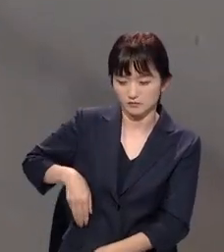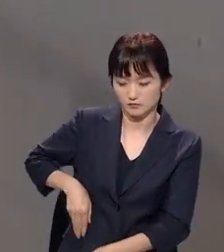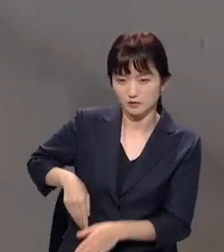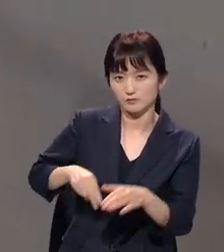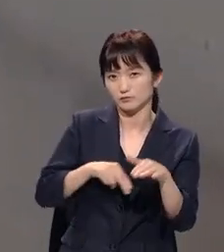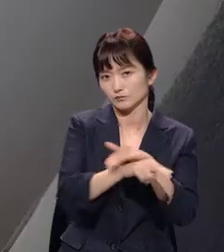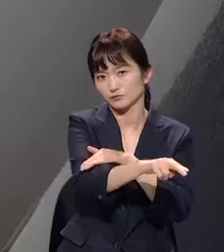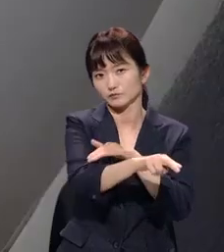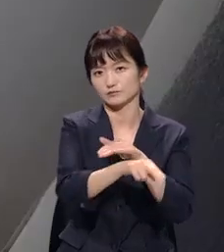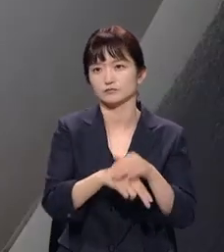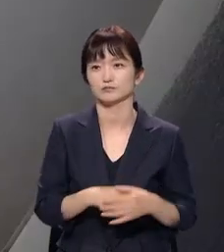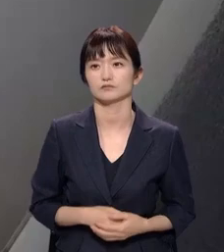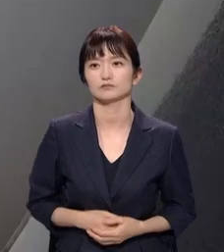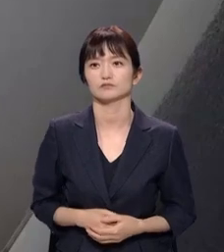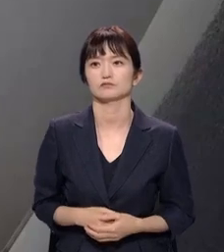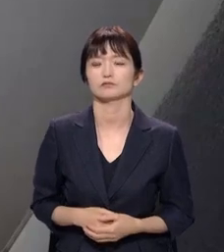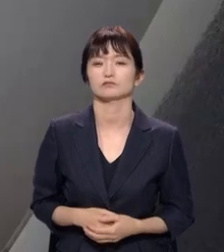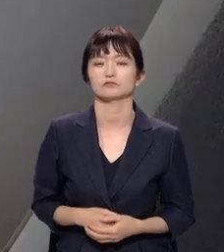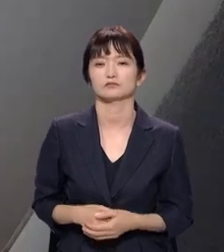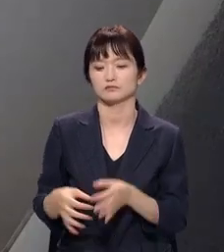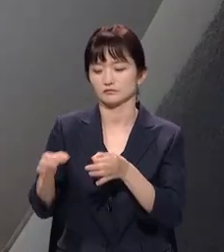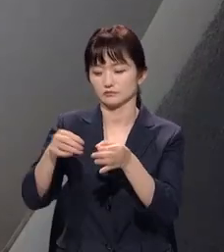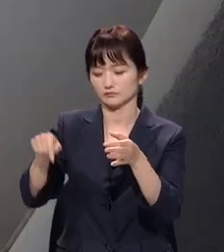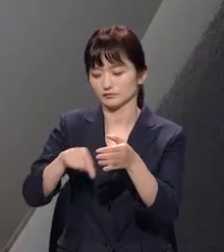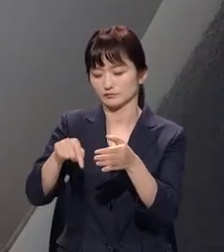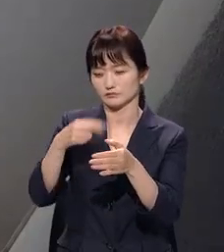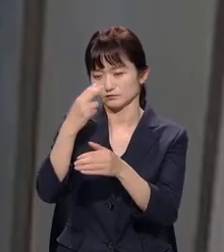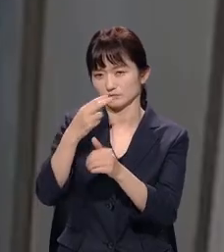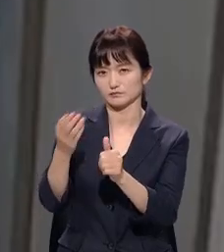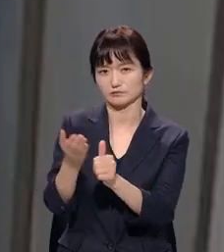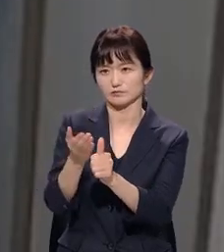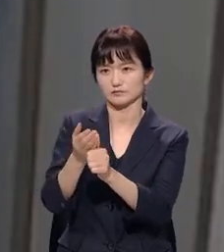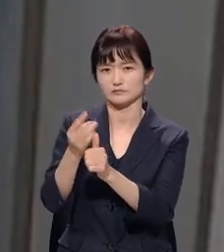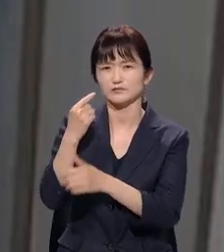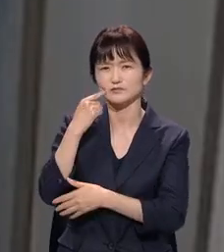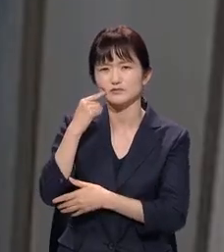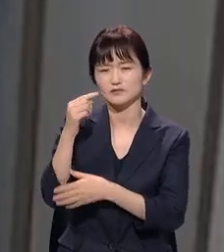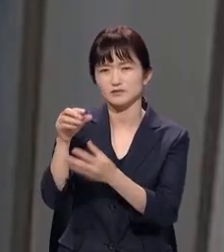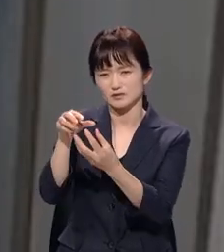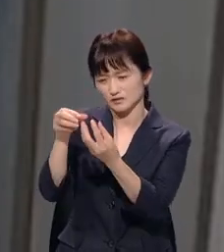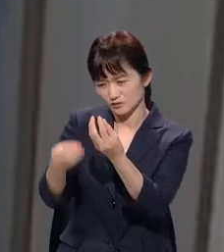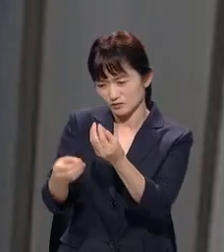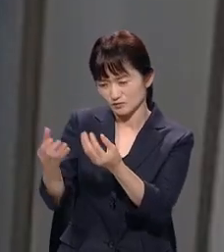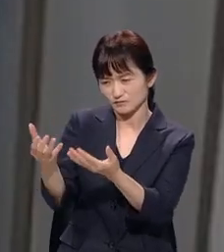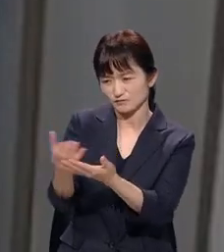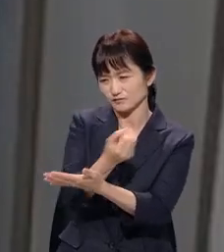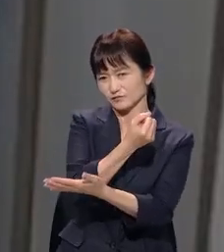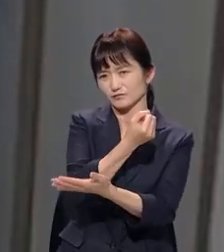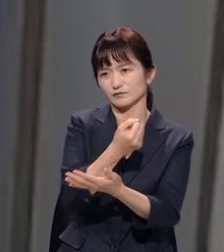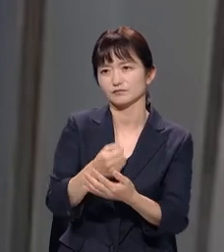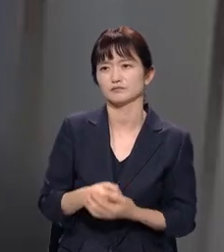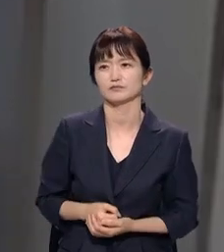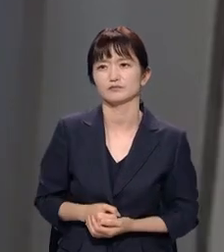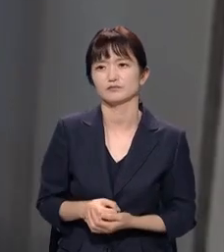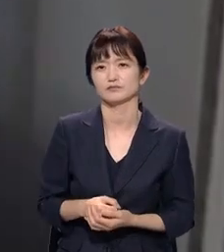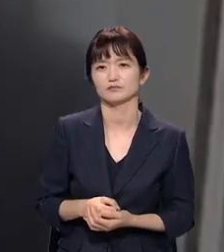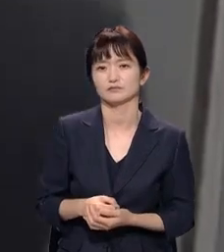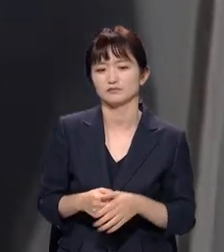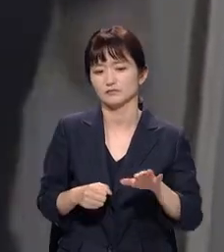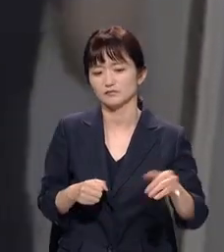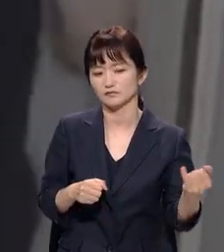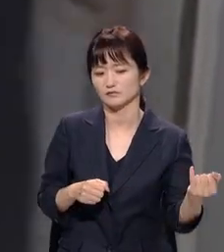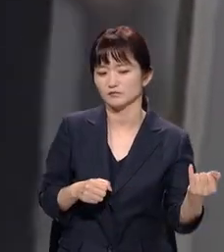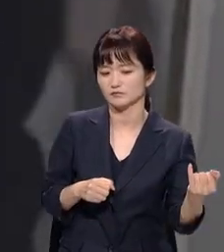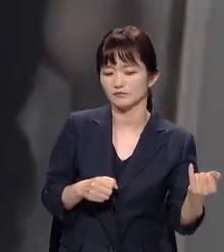도망갑니다 뭔가 했더니 매장에서 키웠던 오렌지 나무의 오렌지를 저렇게 떼어간 거예요 심지어 밑에 있어 저여서 어머